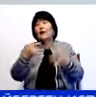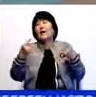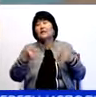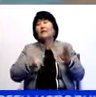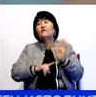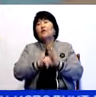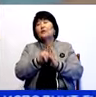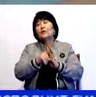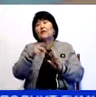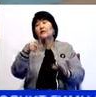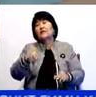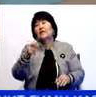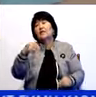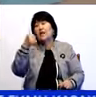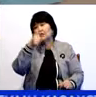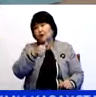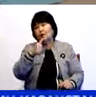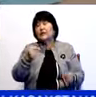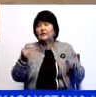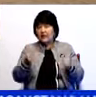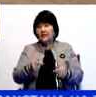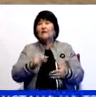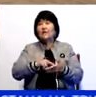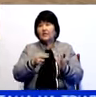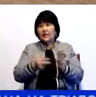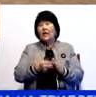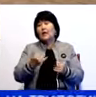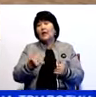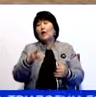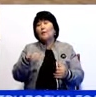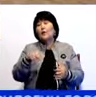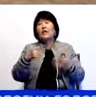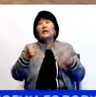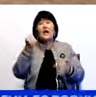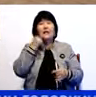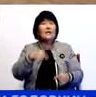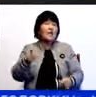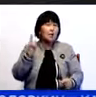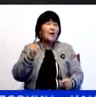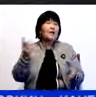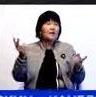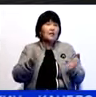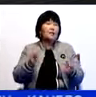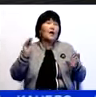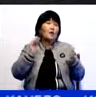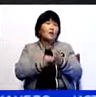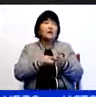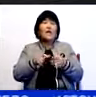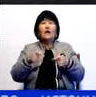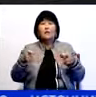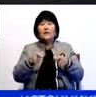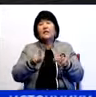выпущенного в 2013 году соответствует стандарту для моделей телевизоров старого поколения необходимо подключить приставку